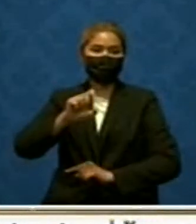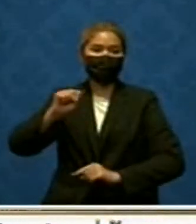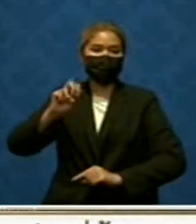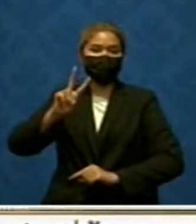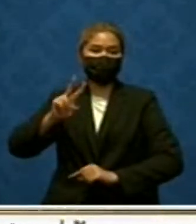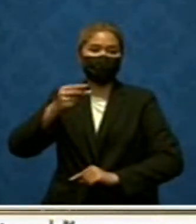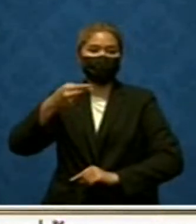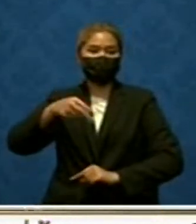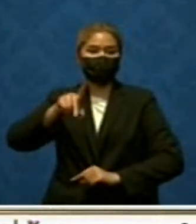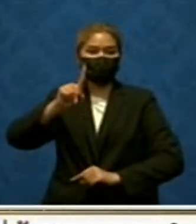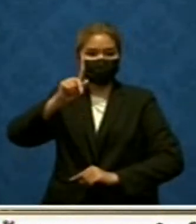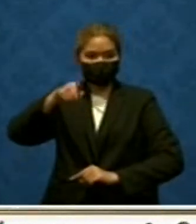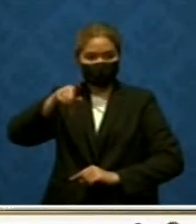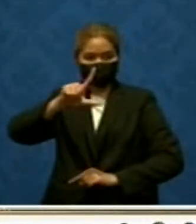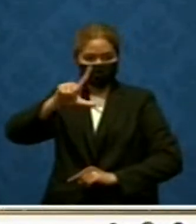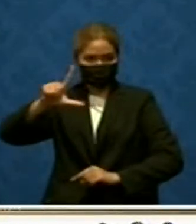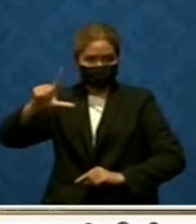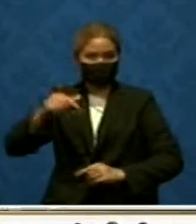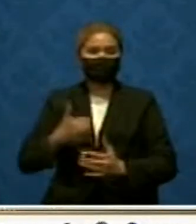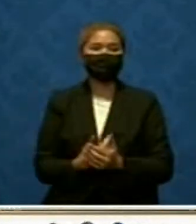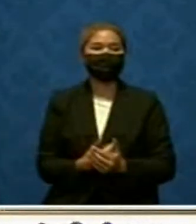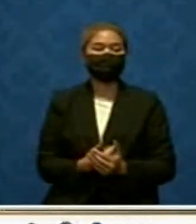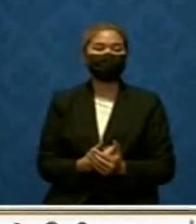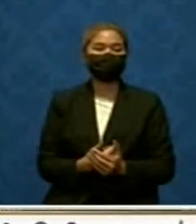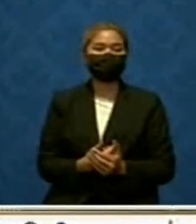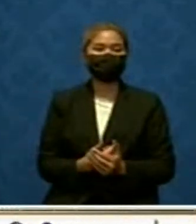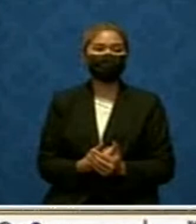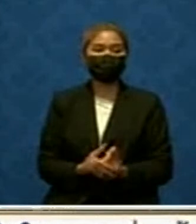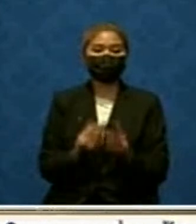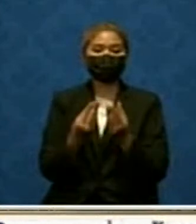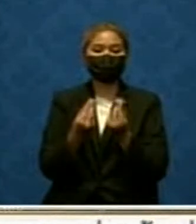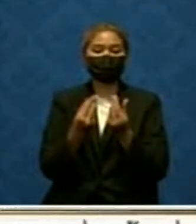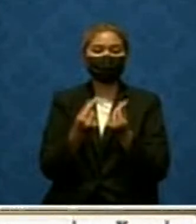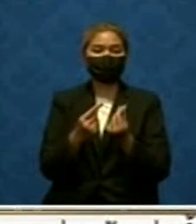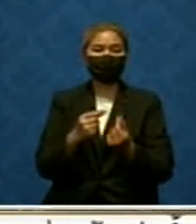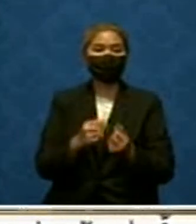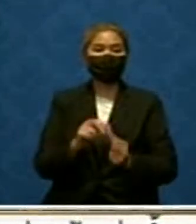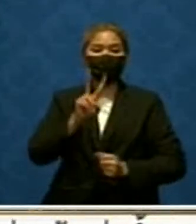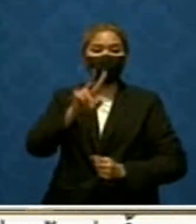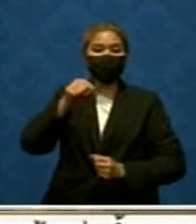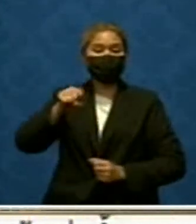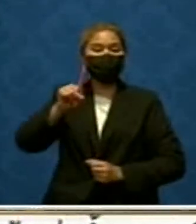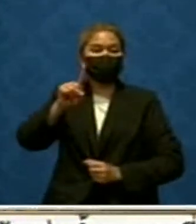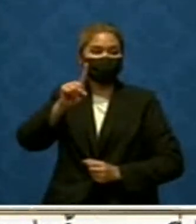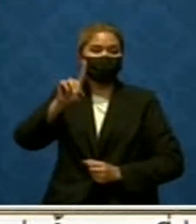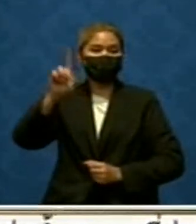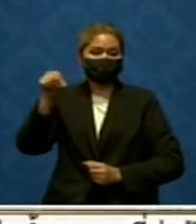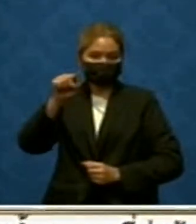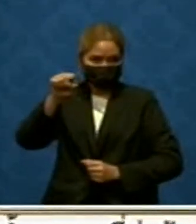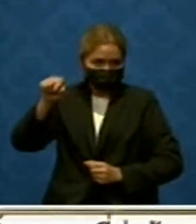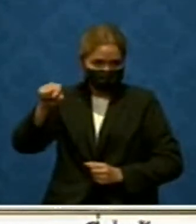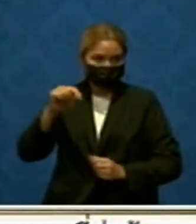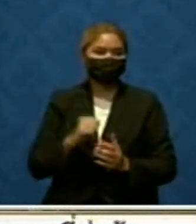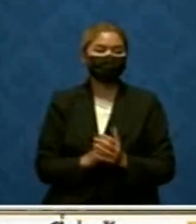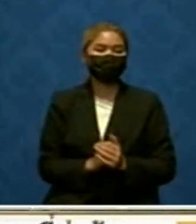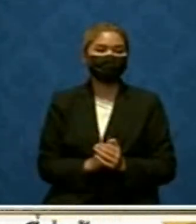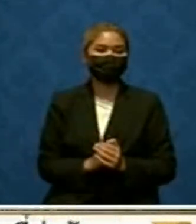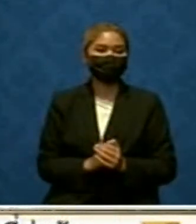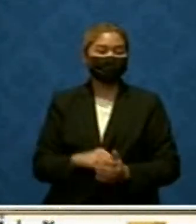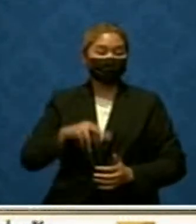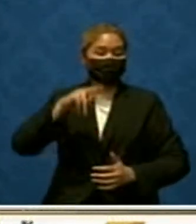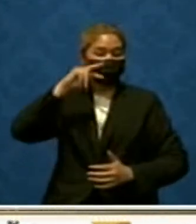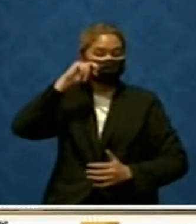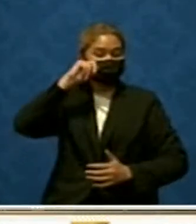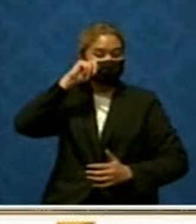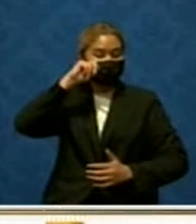จากยอดทั้หม 3.185 นี่นะ บริหารน้ำ 5,4 น้ตีครับ ไ้น้ำทผม